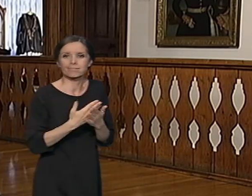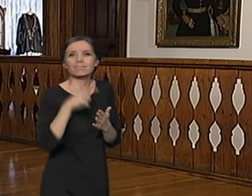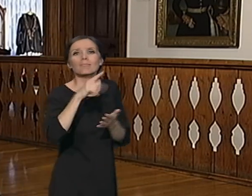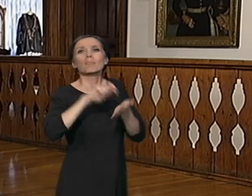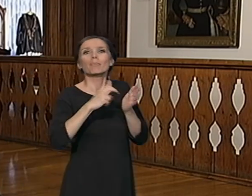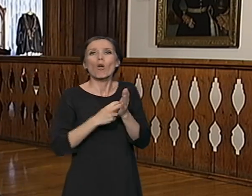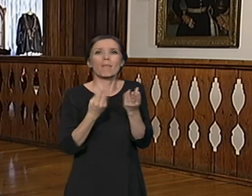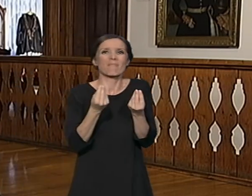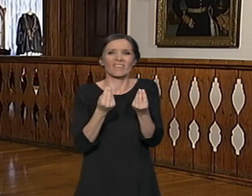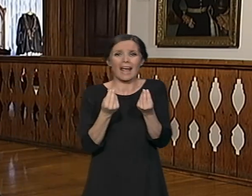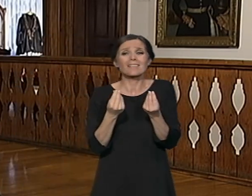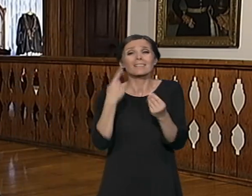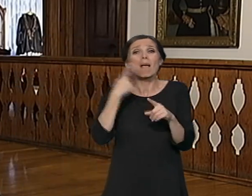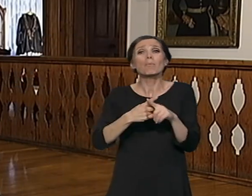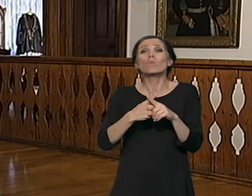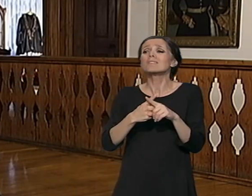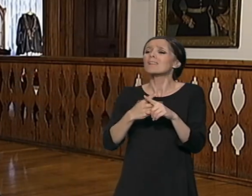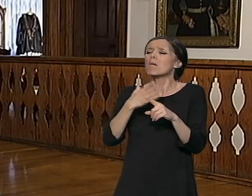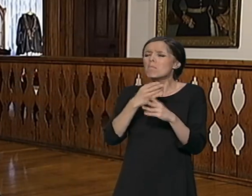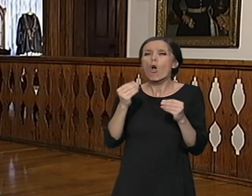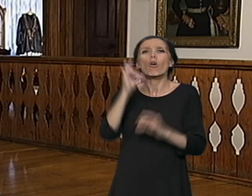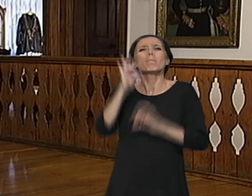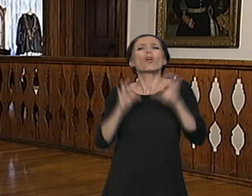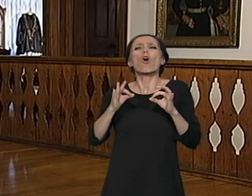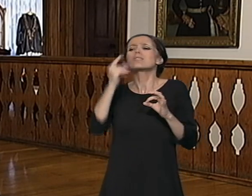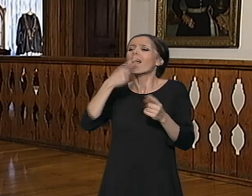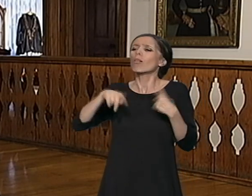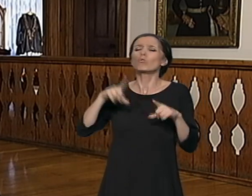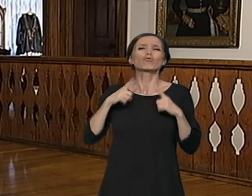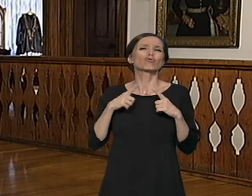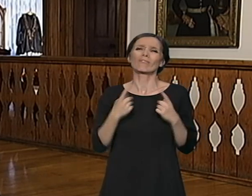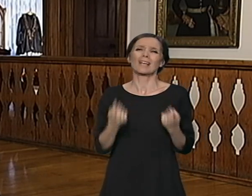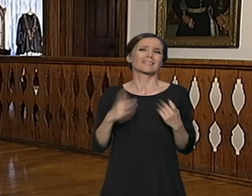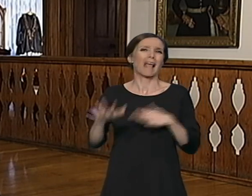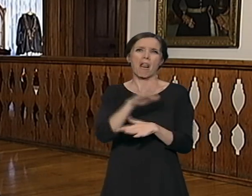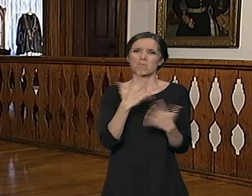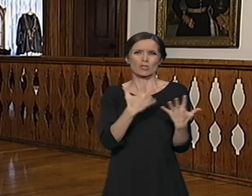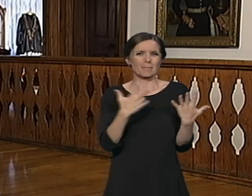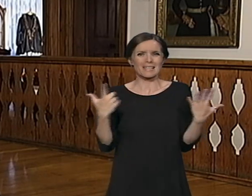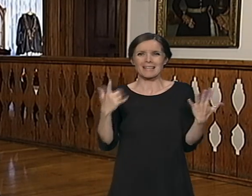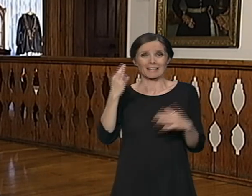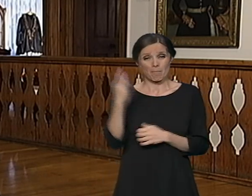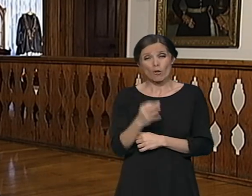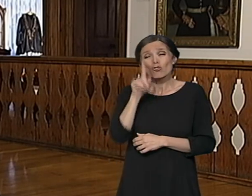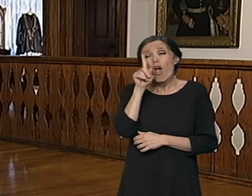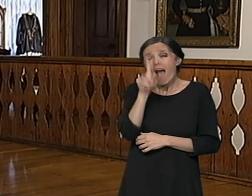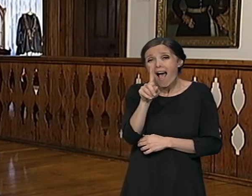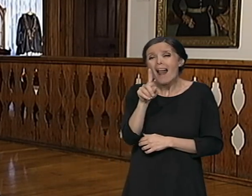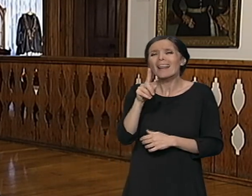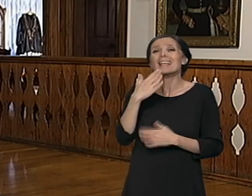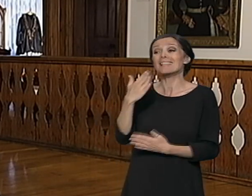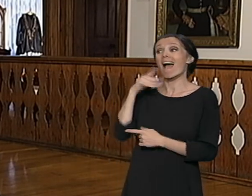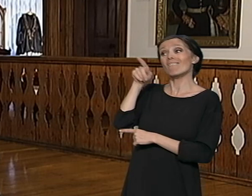procentom seljaštva, čak 87% pred Prvi svetski rat, ali da je od početka, pre svega zahvaljujući knezu Milošu, imala vrlo jasnu